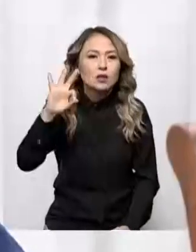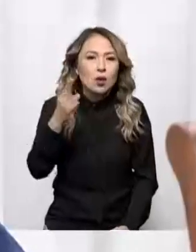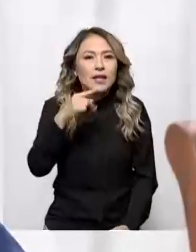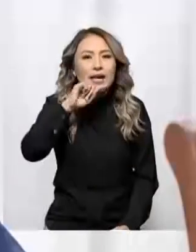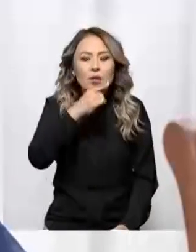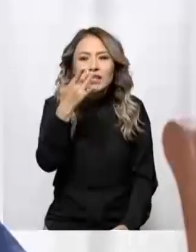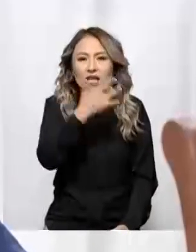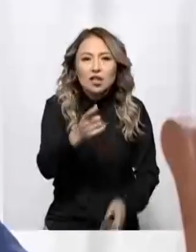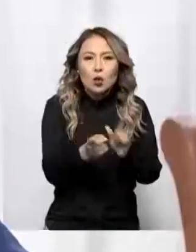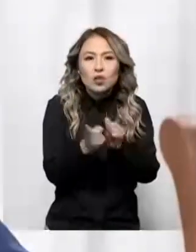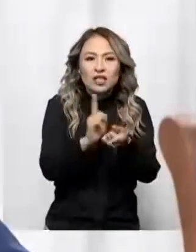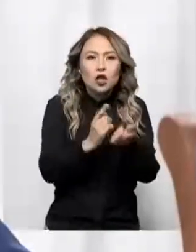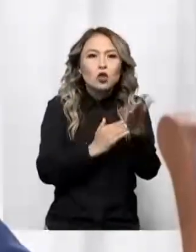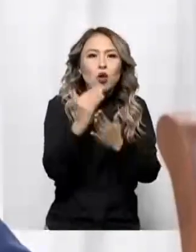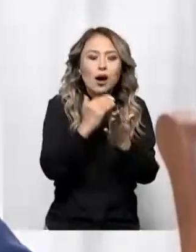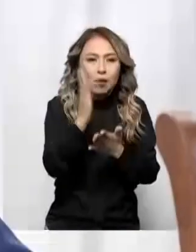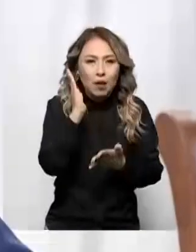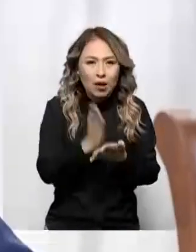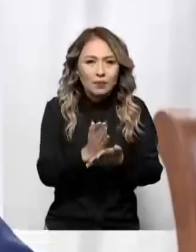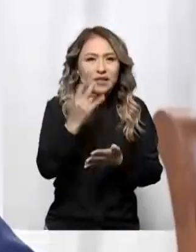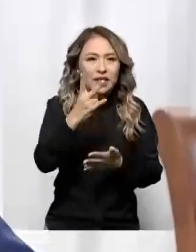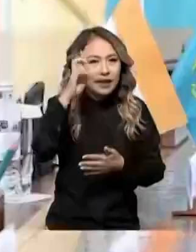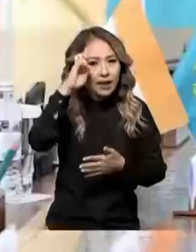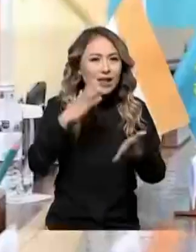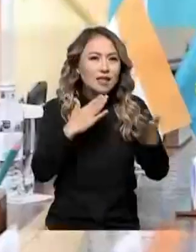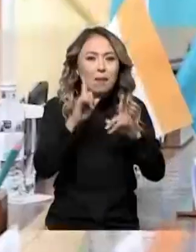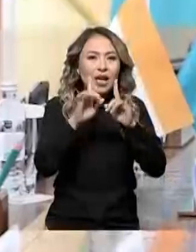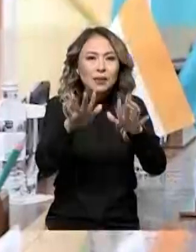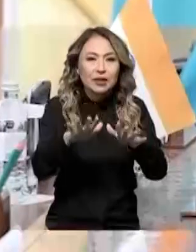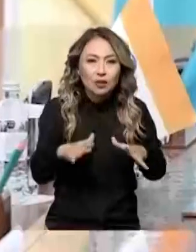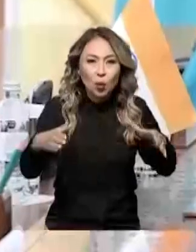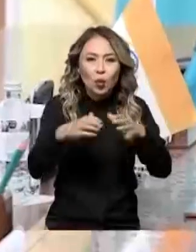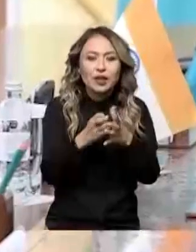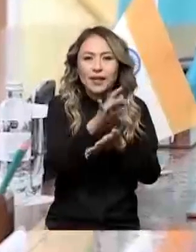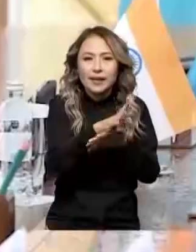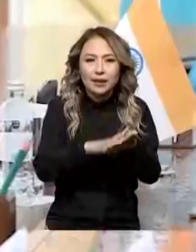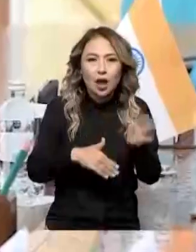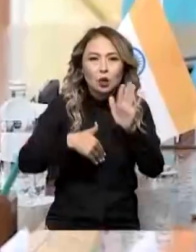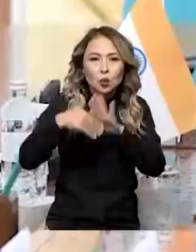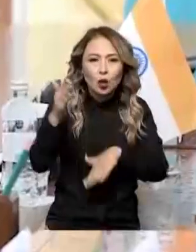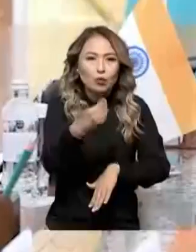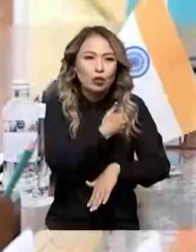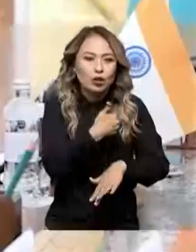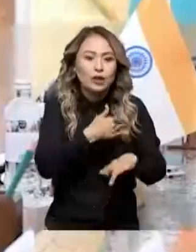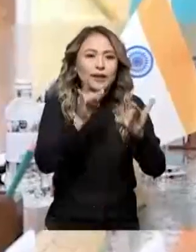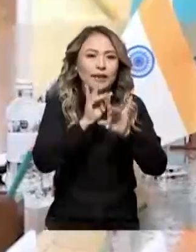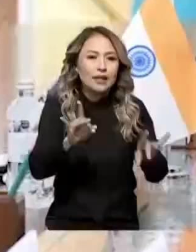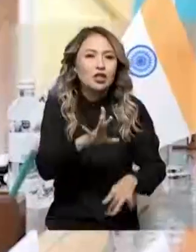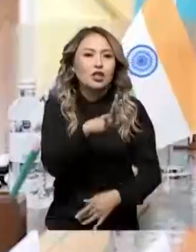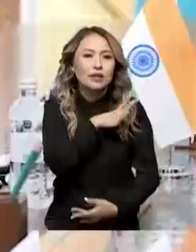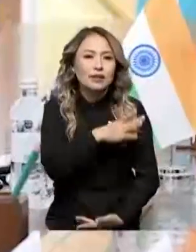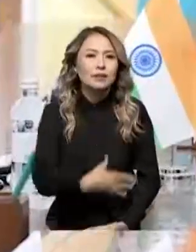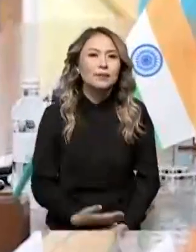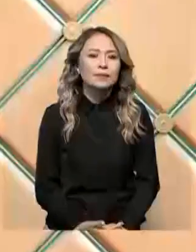әлеуметтік экономикалық және саяси өзгерістерді жоғары бағалап, екі ел арасындағы парламентаралық ынтымақтастықты одан әрі нығайтуға